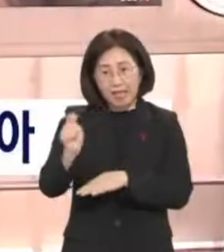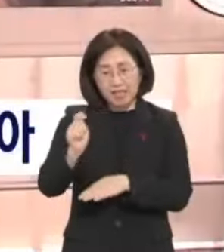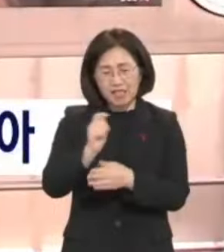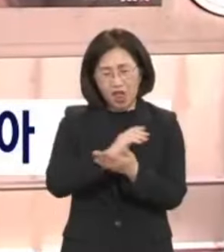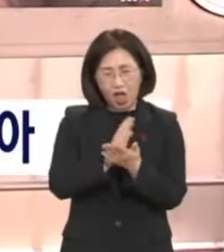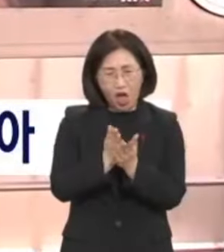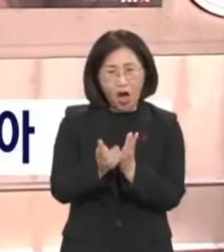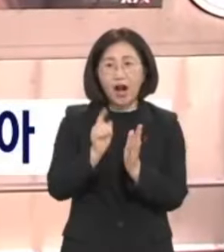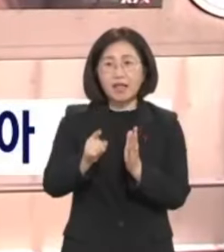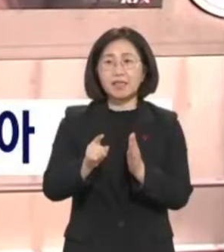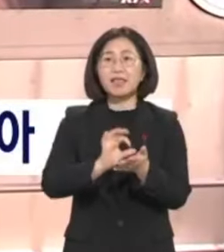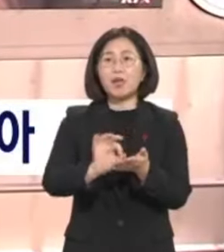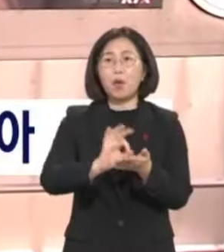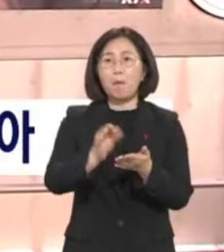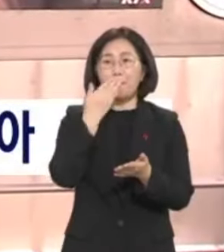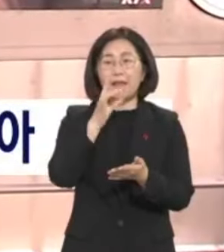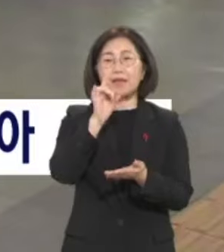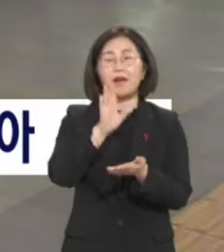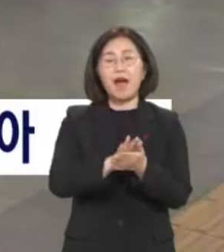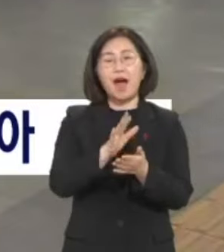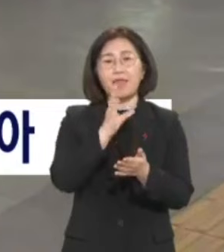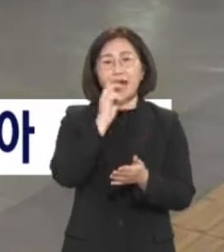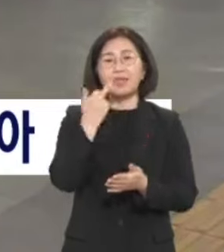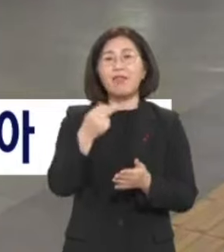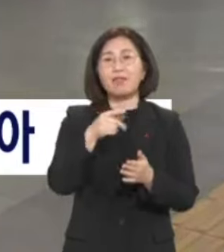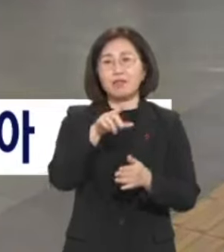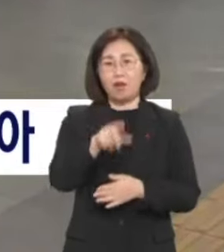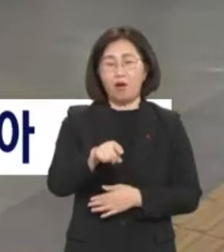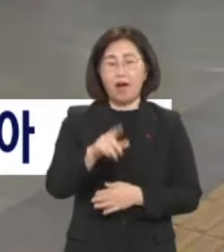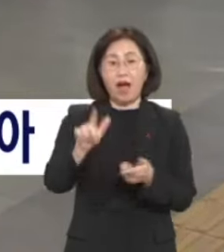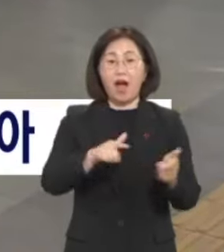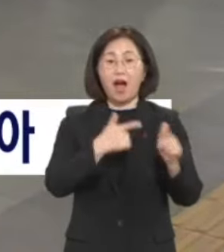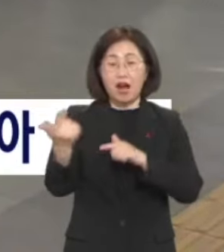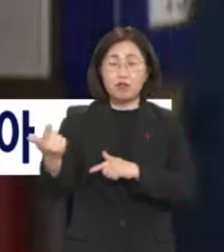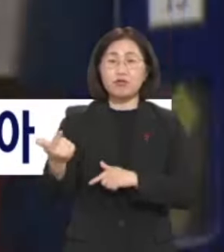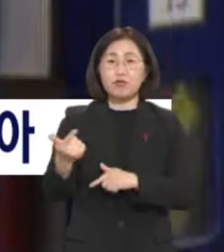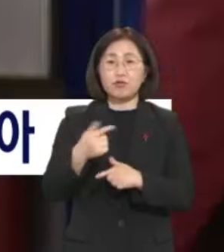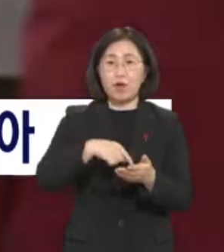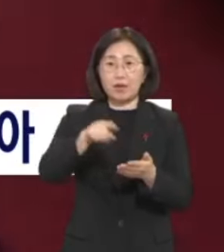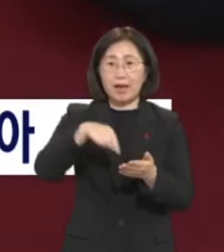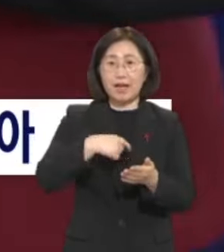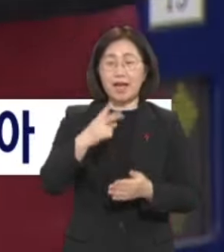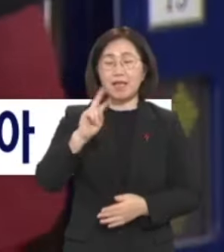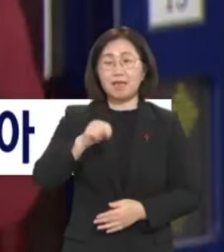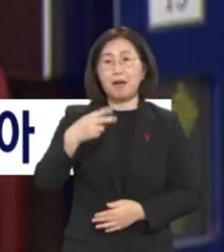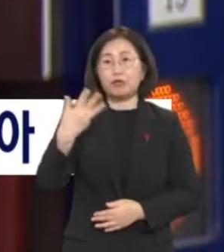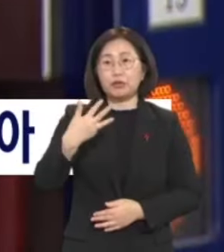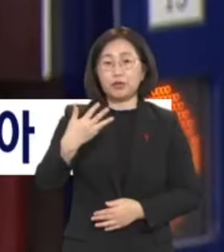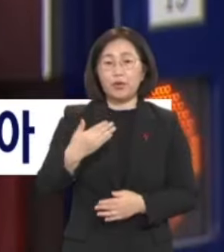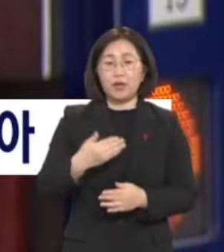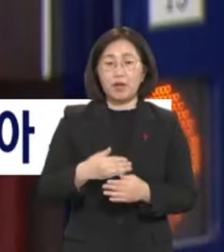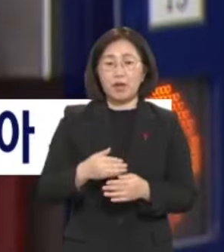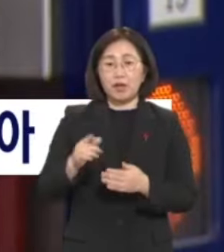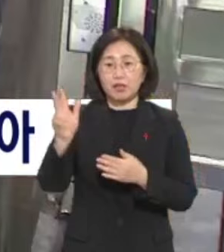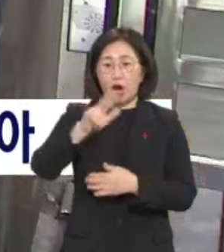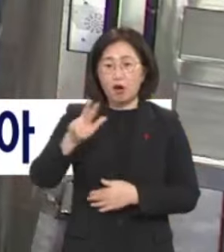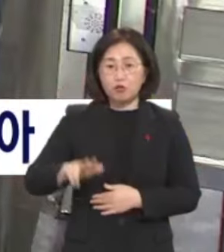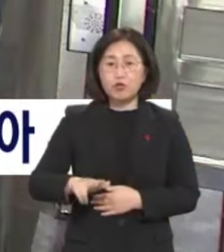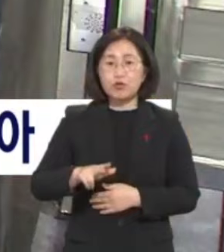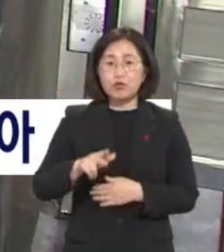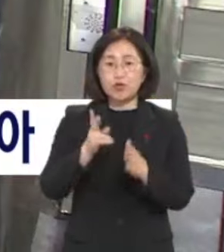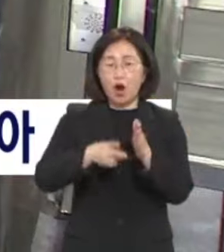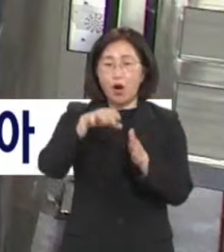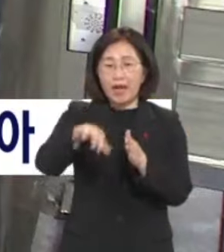있는 천안아산역. 지난 2019년 기준 하루 이용객이 2만 5천여 명으로 전국 고속철도 역사